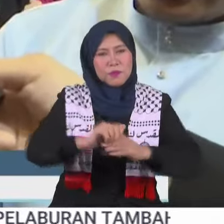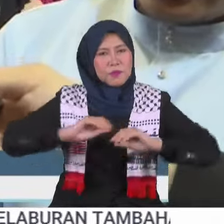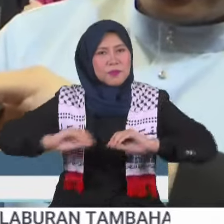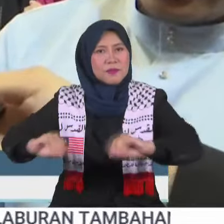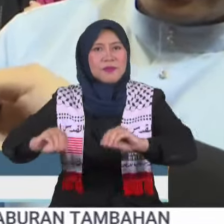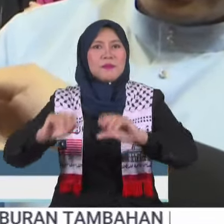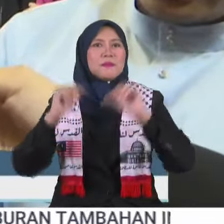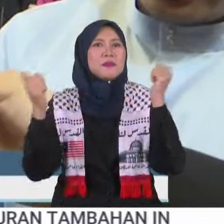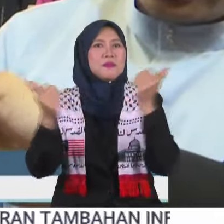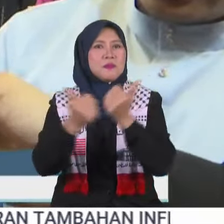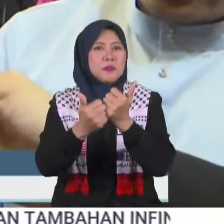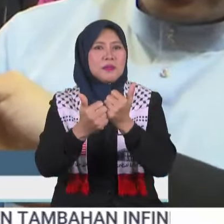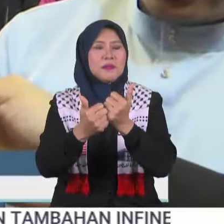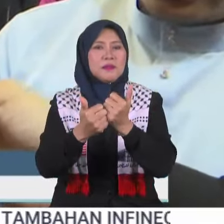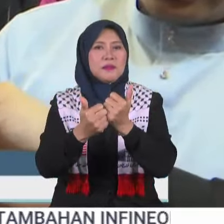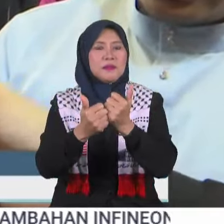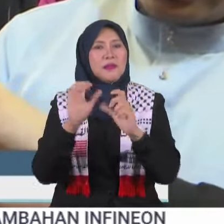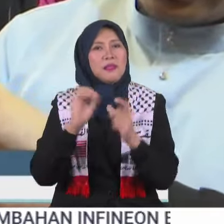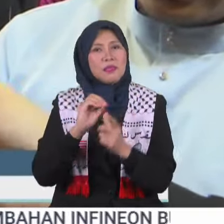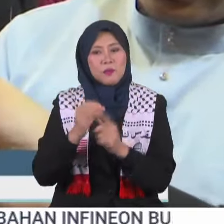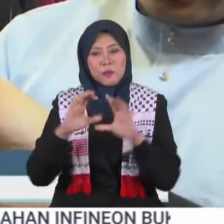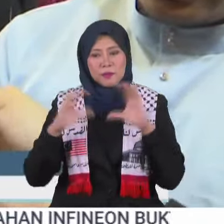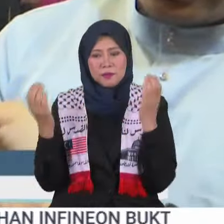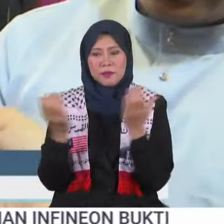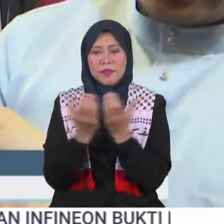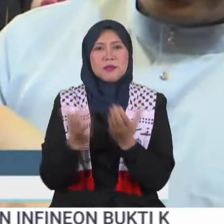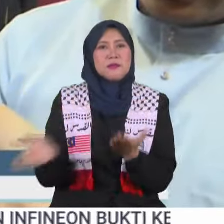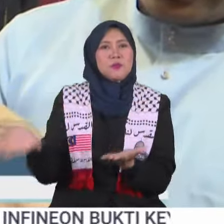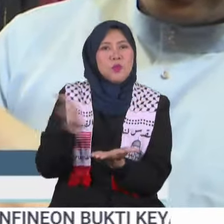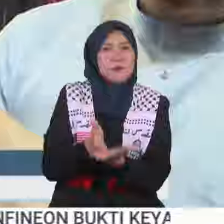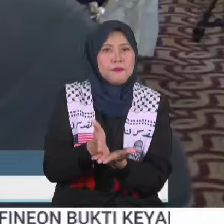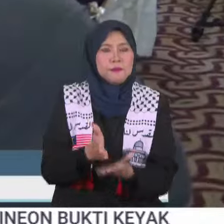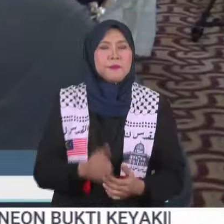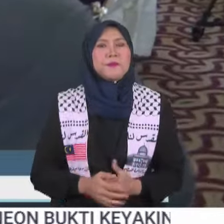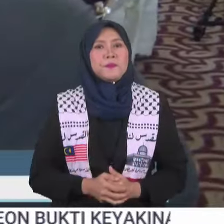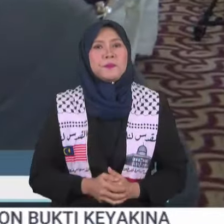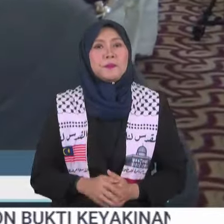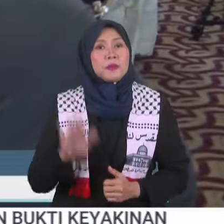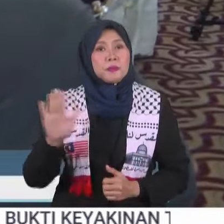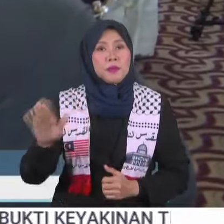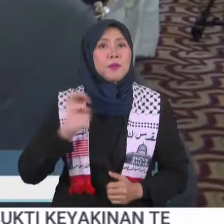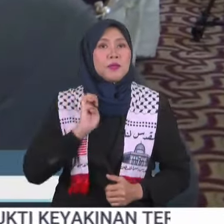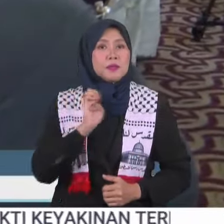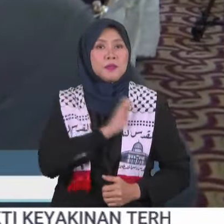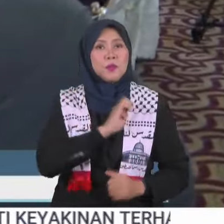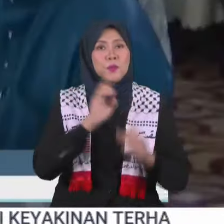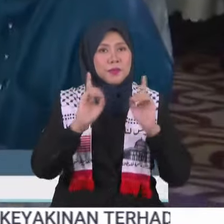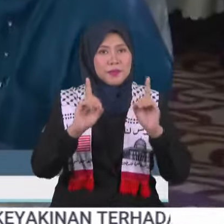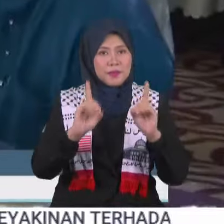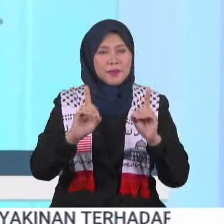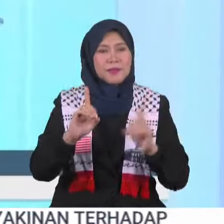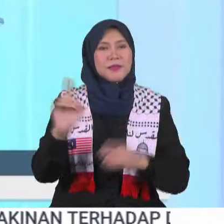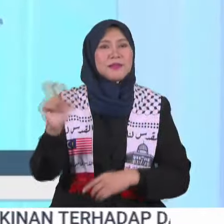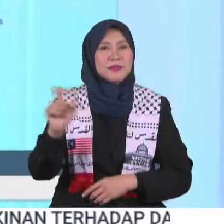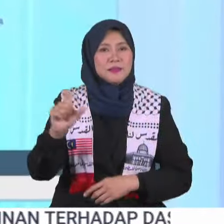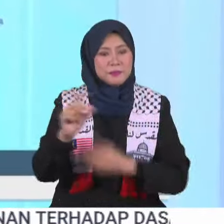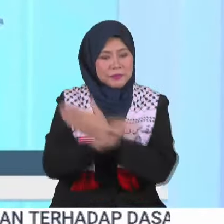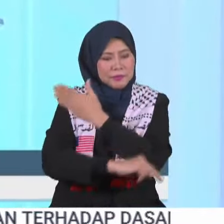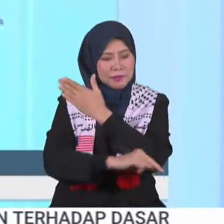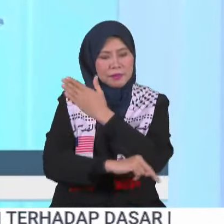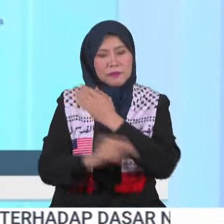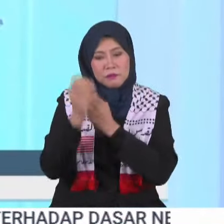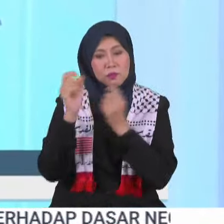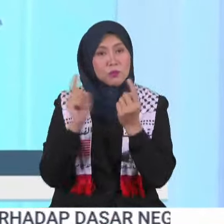kepada persatuan atau kepada kelas-kelas mualaf ini. Beliau yang juga Exco Pendidikan dan Hal Ehwal Agama Islam Negeri